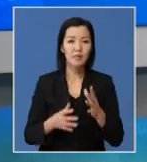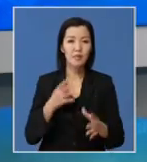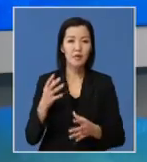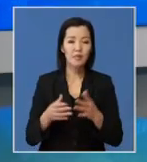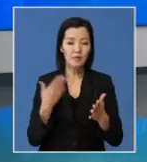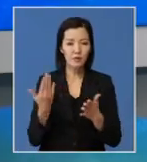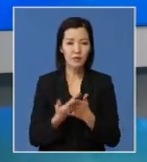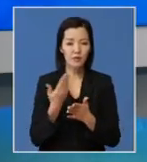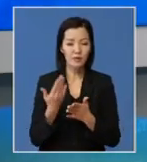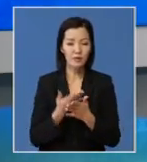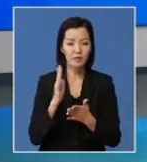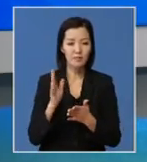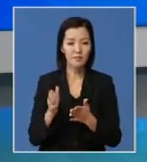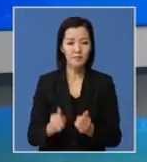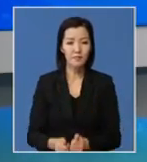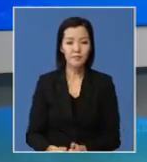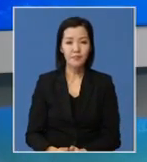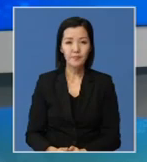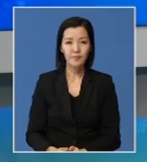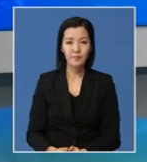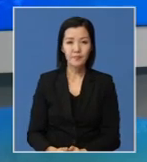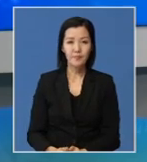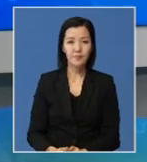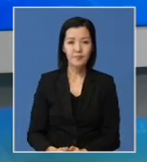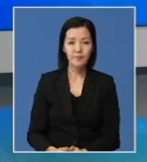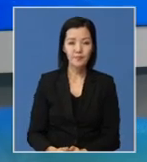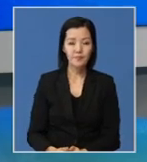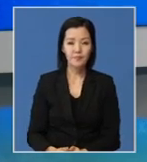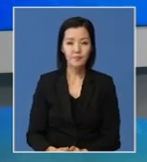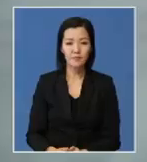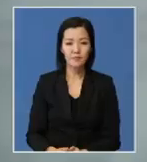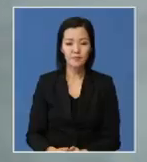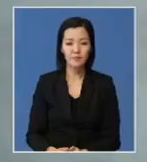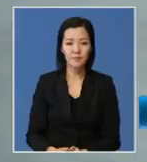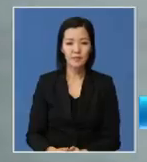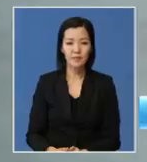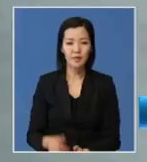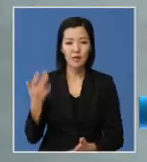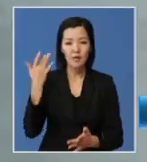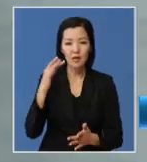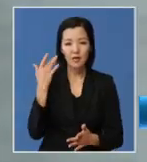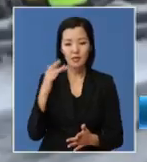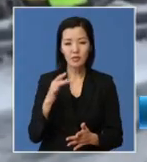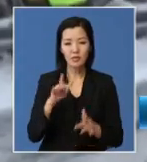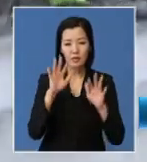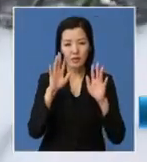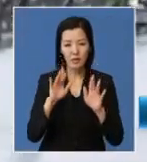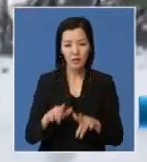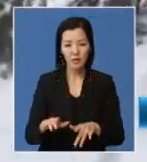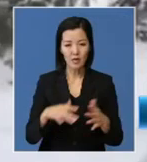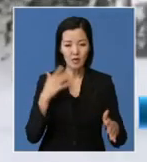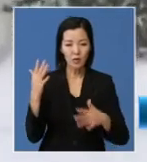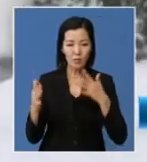Әлемде болып жатқан оқиғалармен таныс болыңыздар, кезек жаһан жаңалықтарында. Ақшта бірнеше күнге созылған қарлы